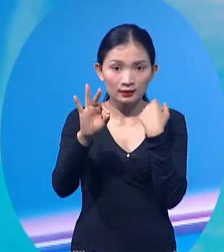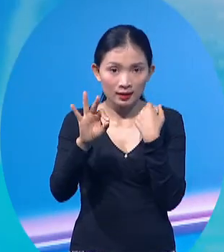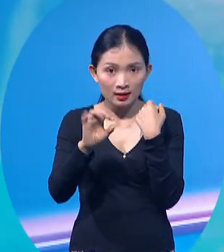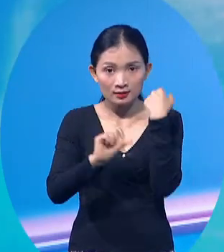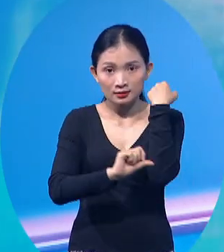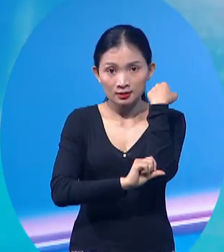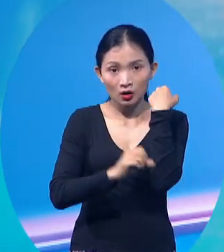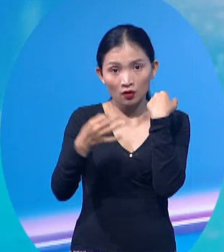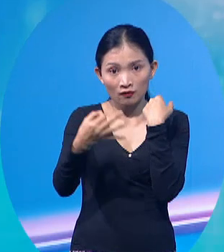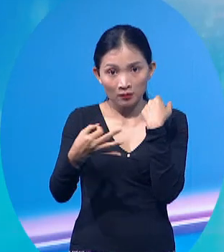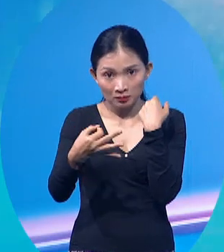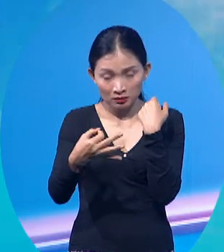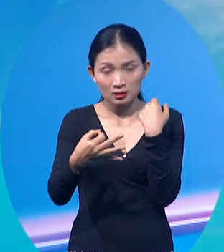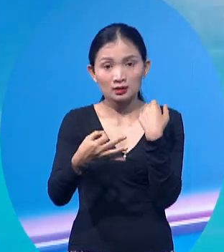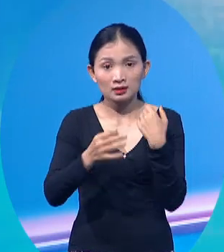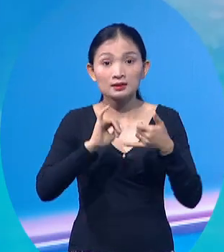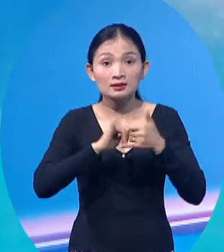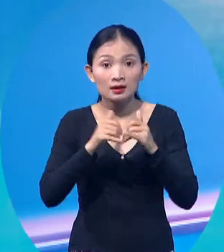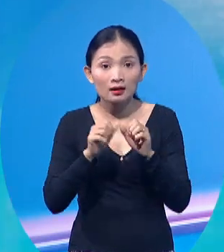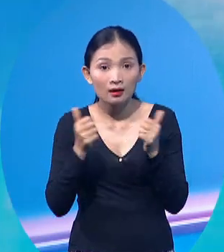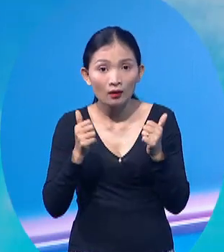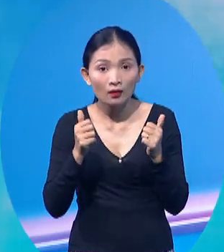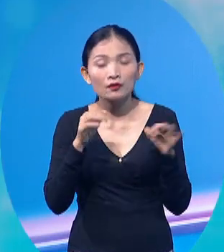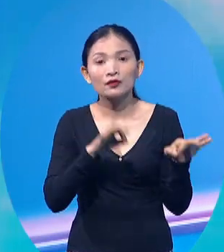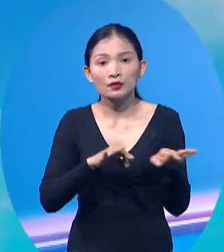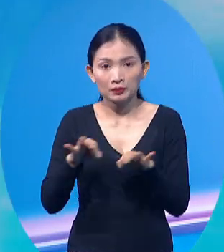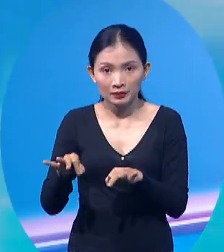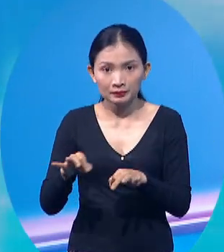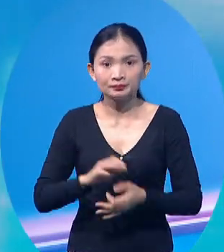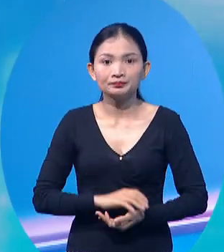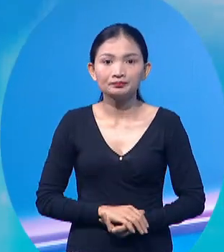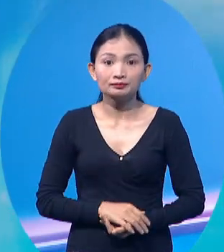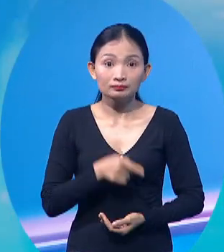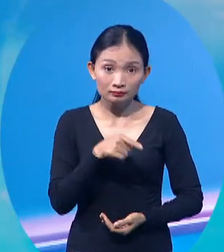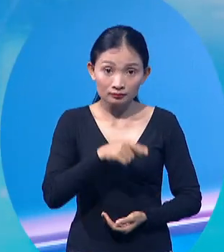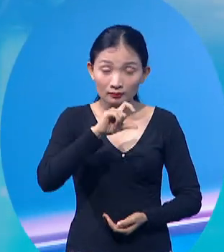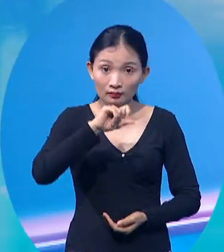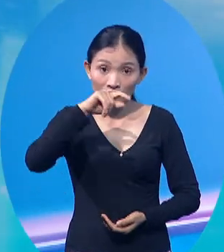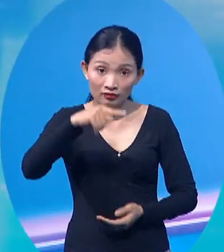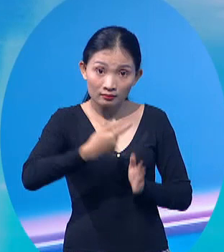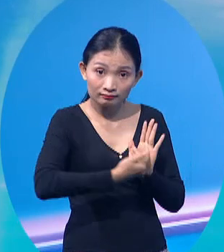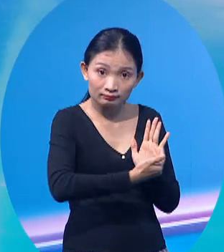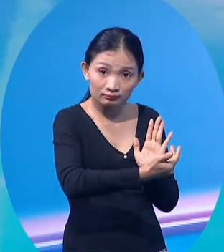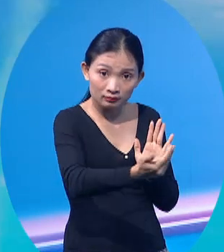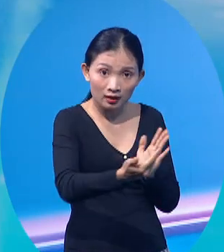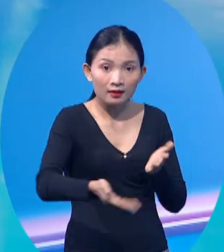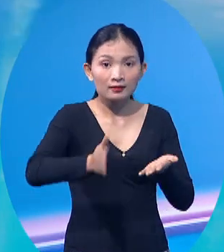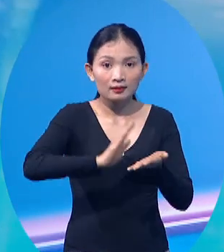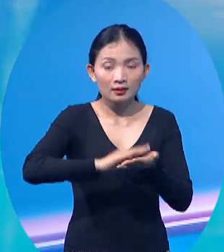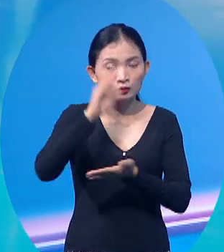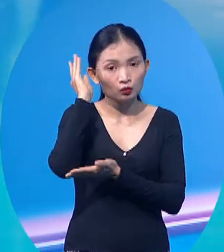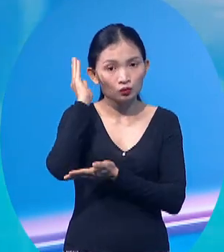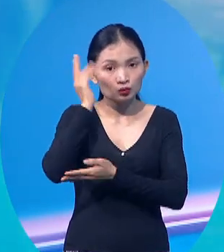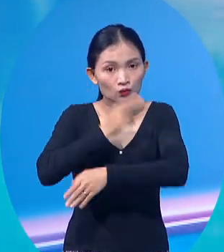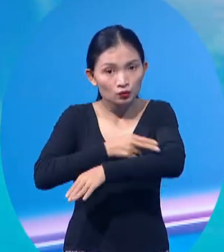thành phố Hồ Chí Minh. Không chỉ là nơi trưng bày sản phẩm mà còn là diễn đàn cho các chuyên gia trong ngành chia sẻ kiến thức và kinh nghiệm, đồng thời đề xuất giải pháp